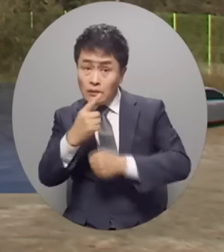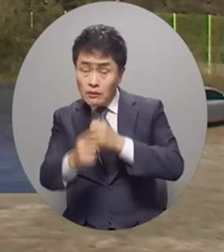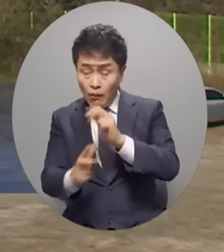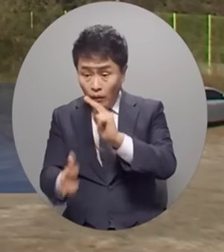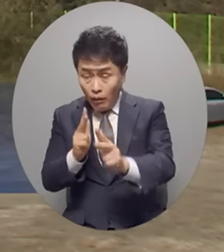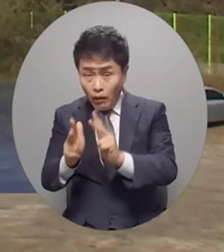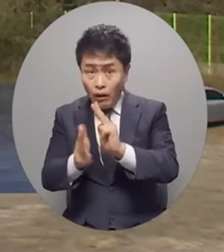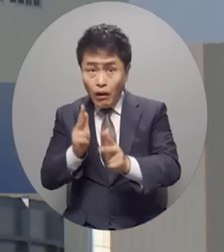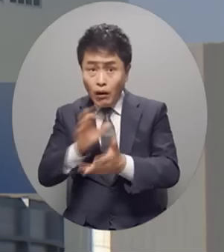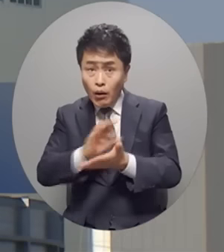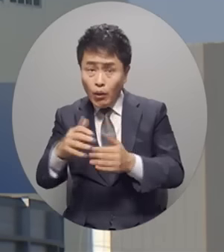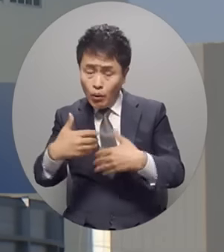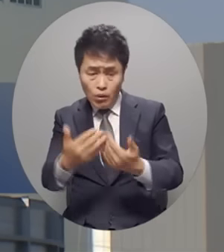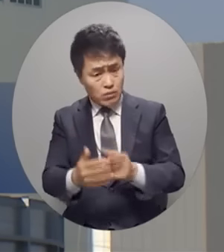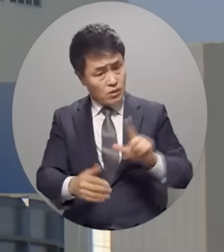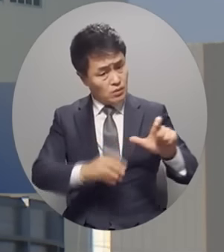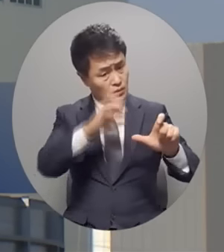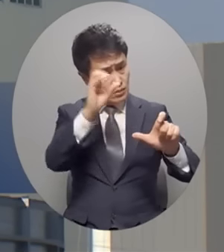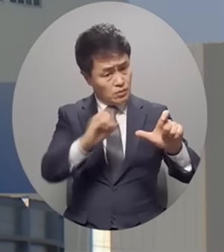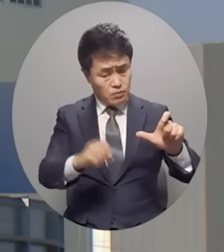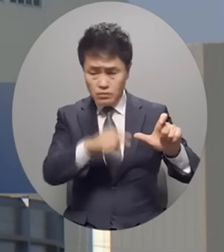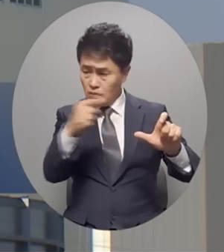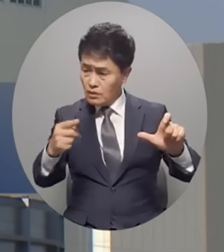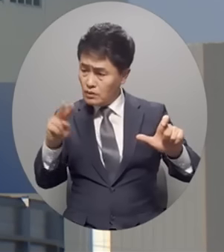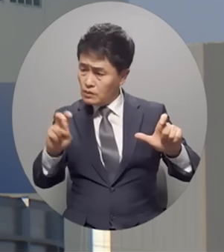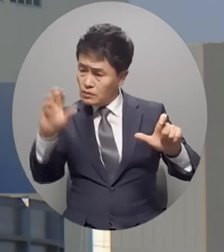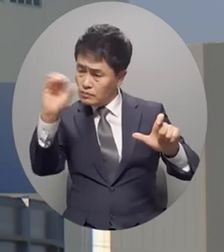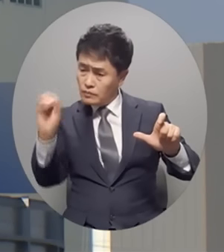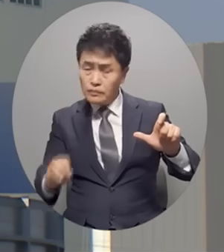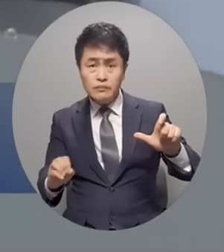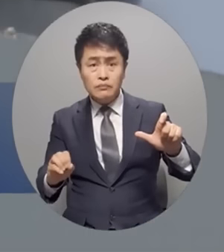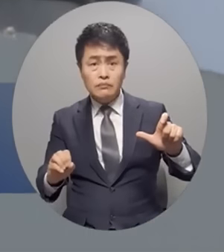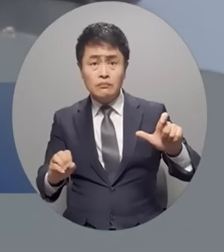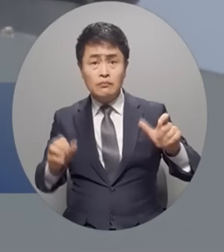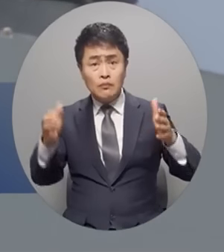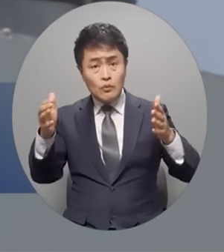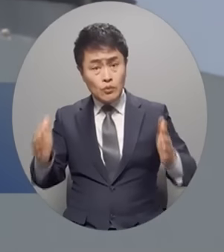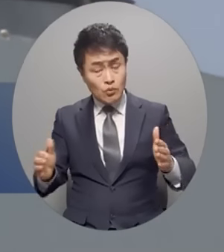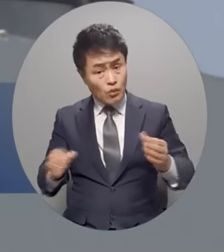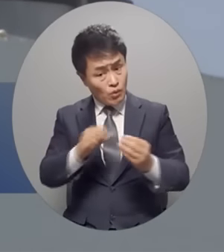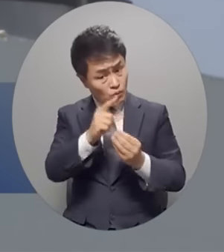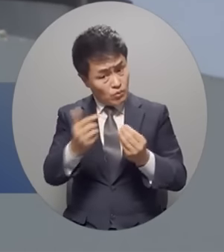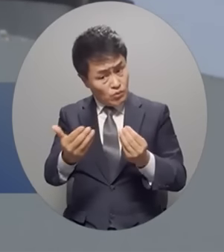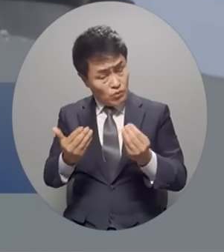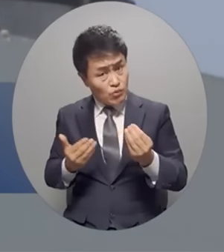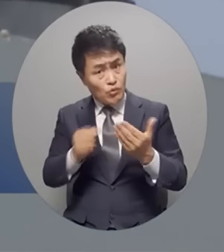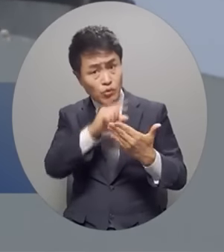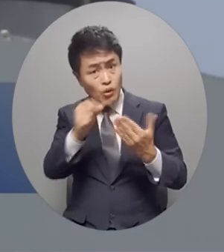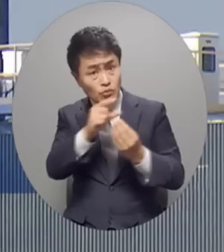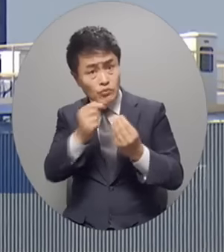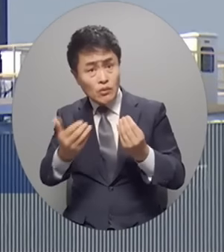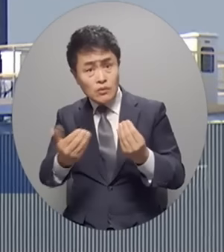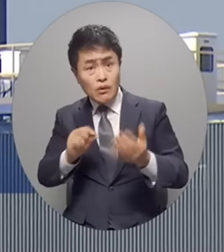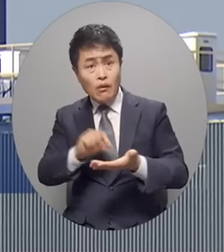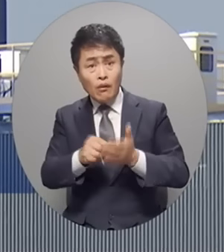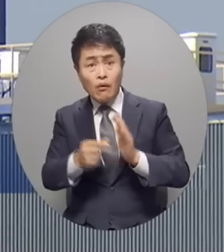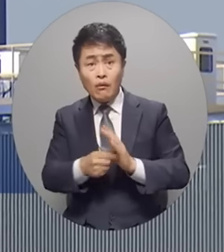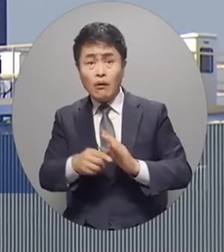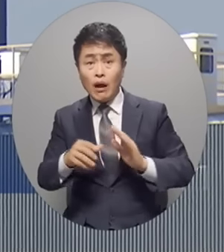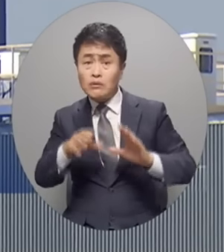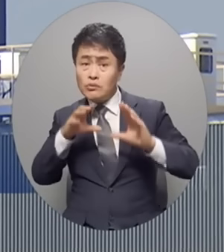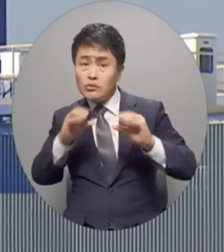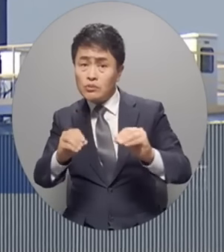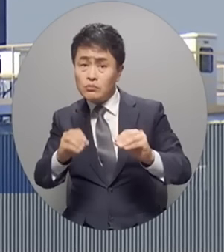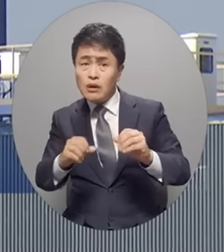예상을 한 15%에서 20% 사이가 될 걸로 9월 추석 전에 다시 다 이제 스톱하고 겨울까지 또두